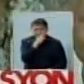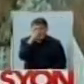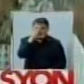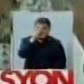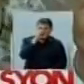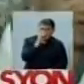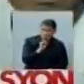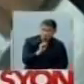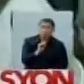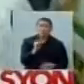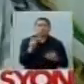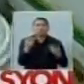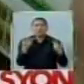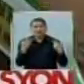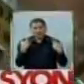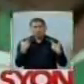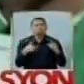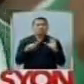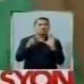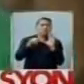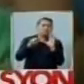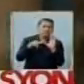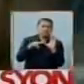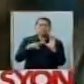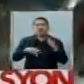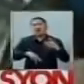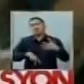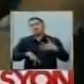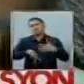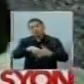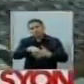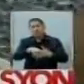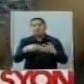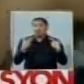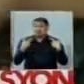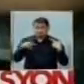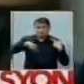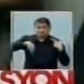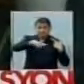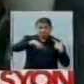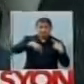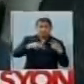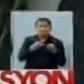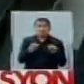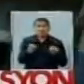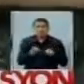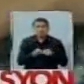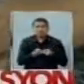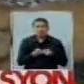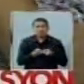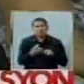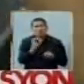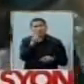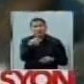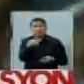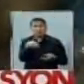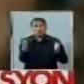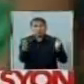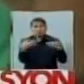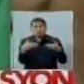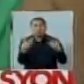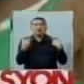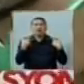kabahay natin na may kapasanan, ano, yung mga buntis. Mabuti na lamang itong room na ito, medyo kahit pa paano meron silang nilagay ng mga ventilador